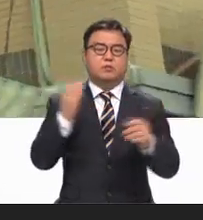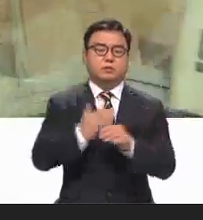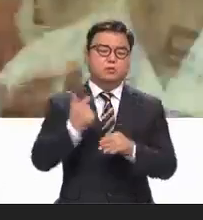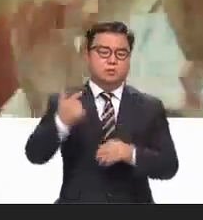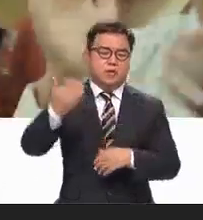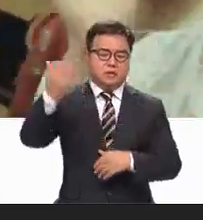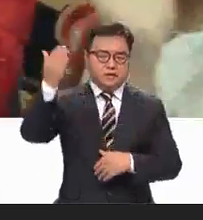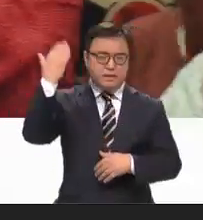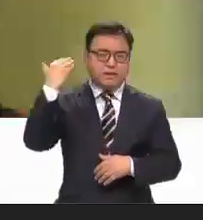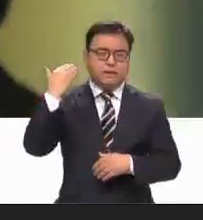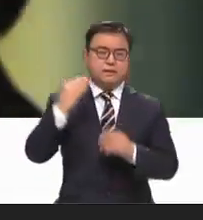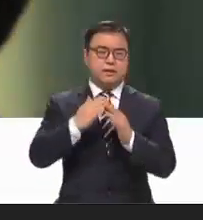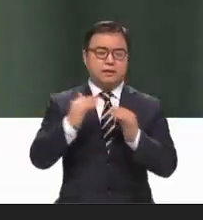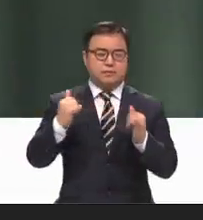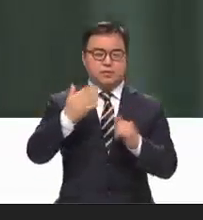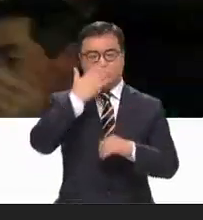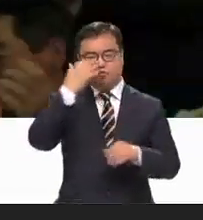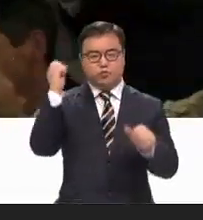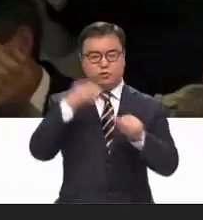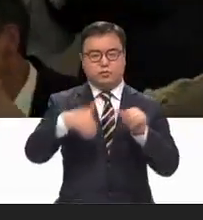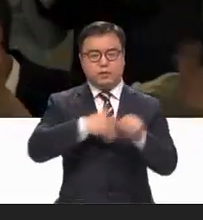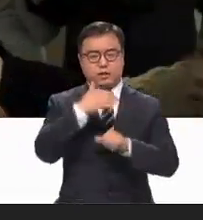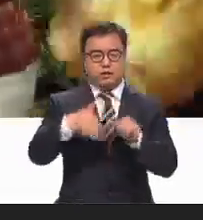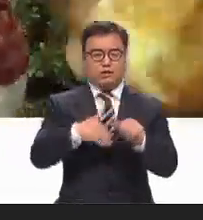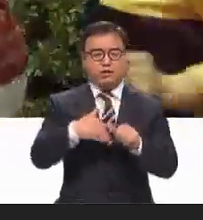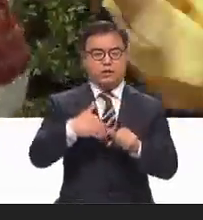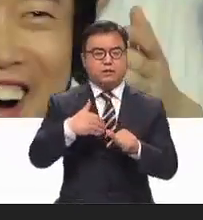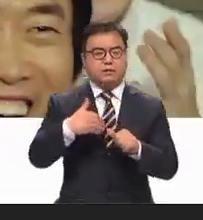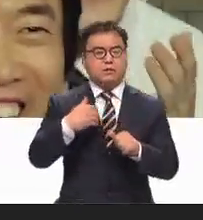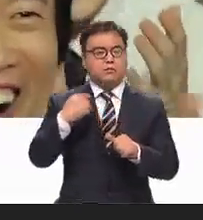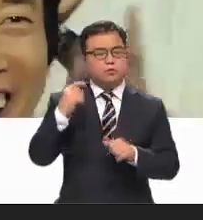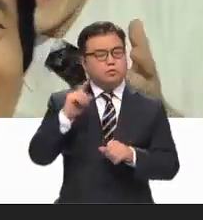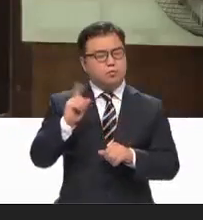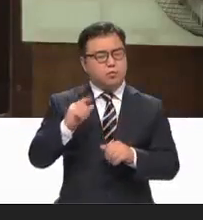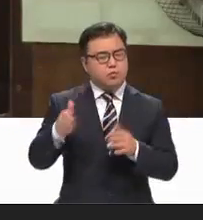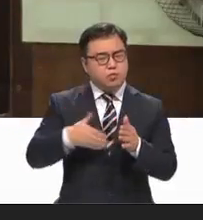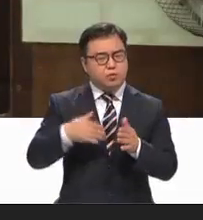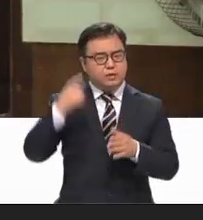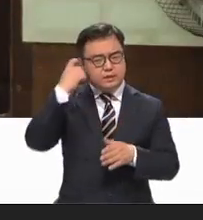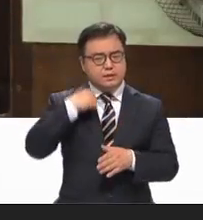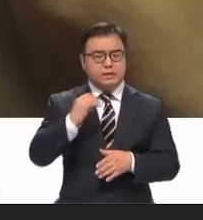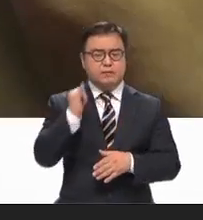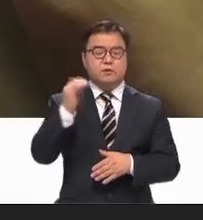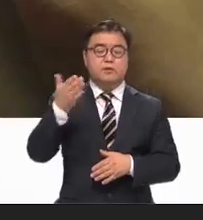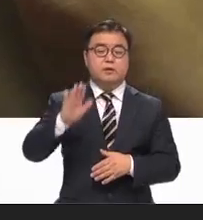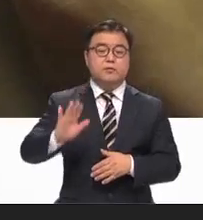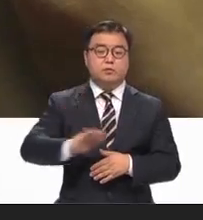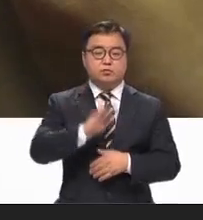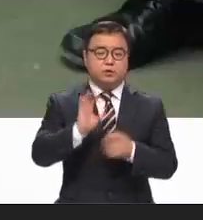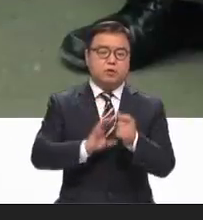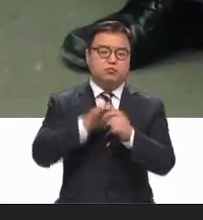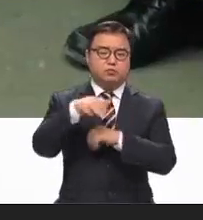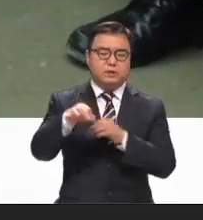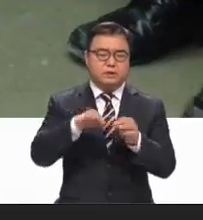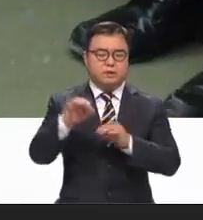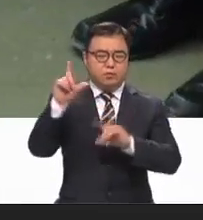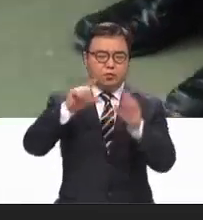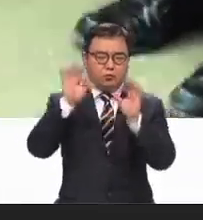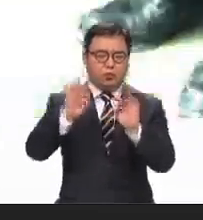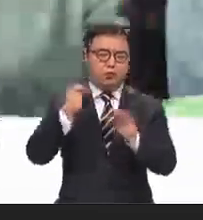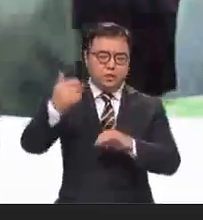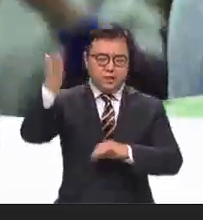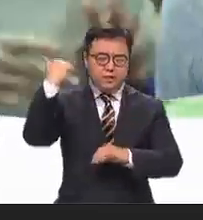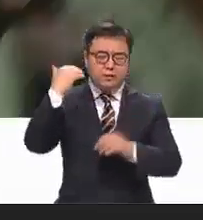대한 상실감 이런 것들이 있는데 바로 국제시장이 아 우리가 옛날에 그렇게 고생하면서 살았지만 우리의